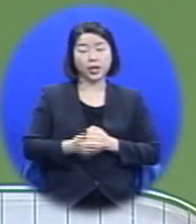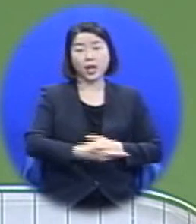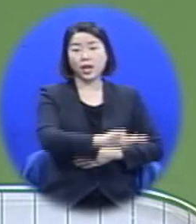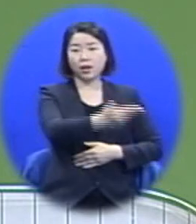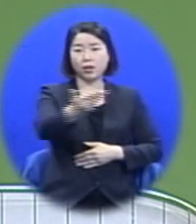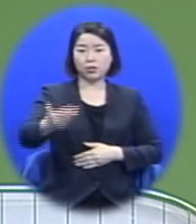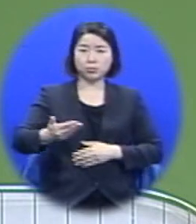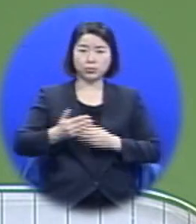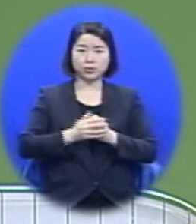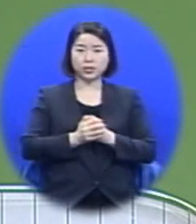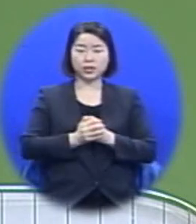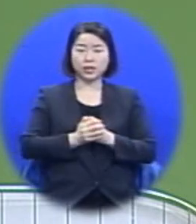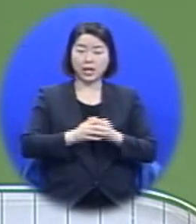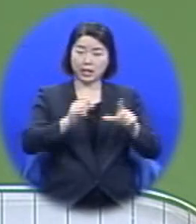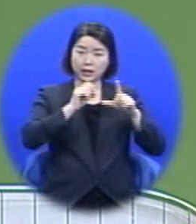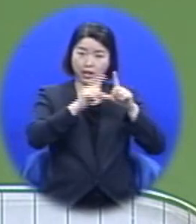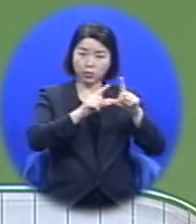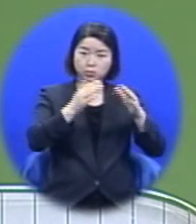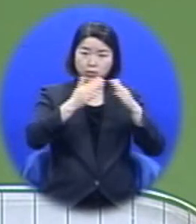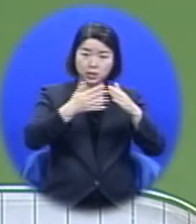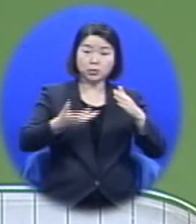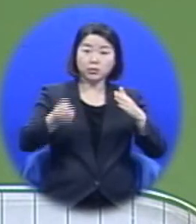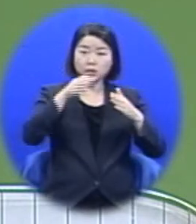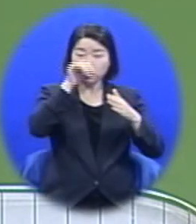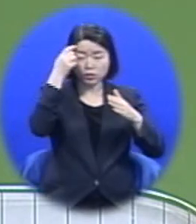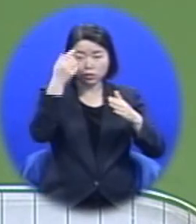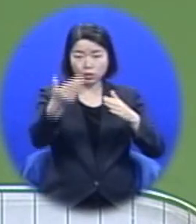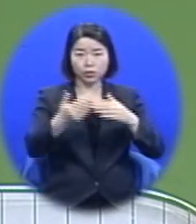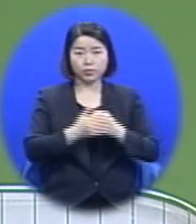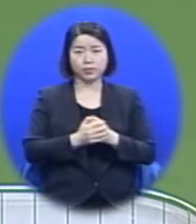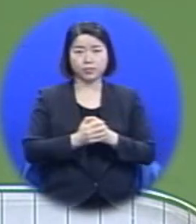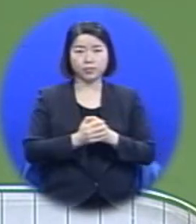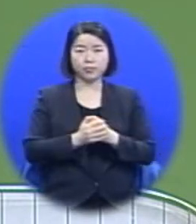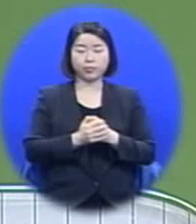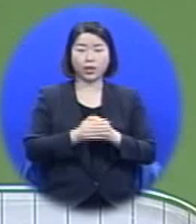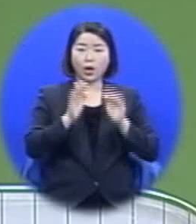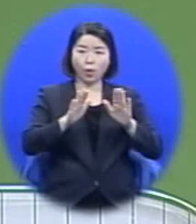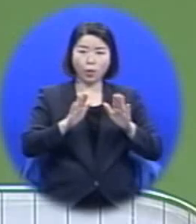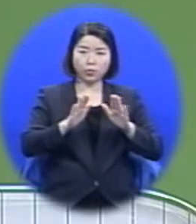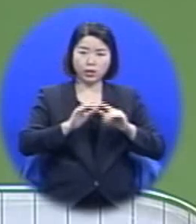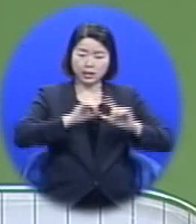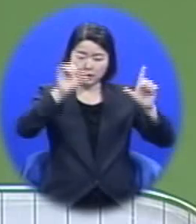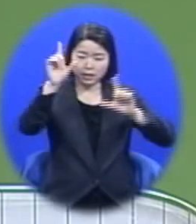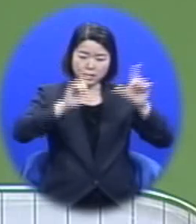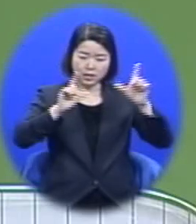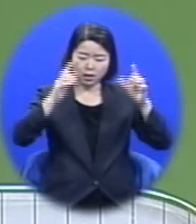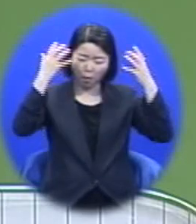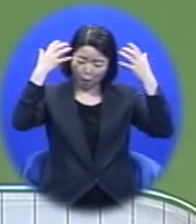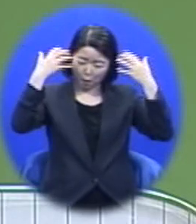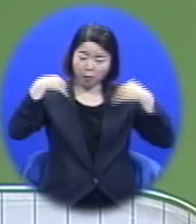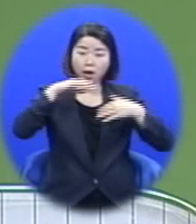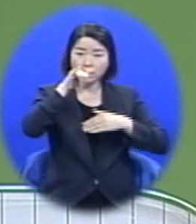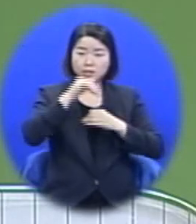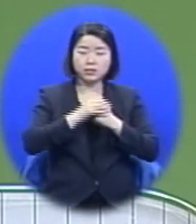여러분 대부분 다 집이 있으시죠 오늘날 찌가 몹시 무덥지만